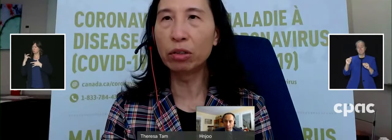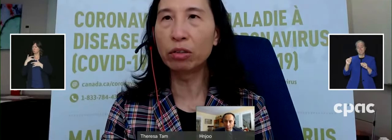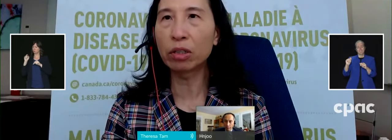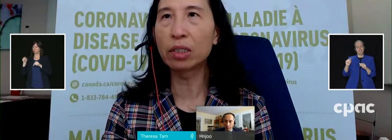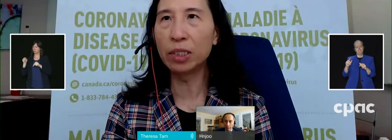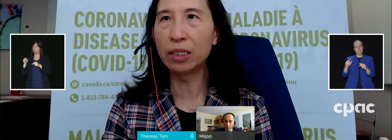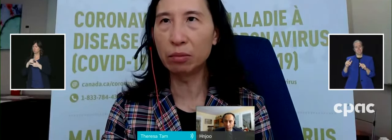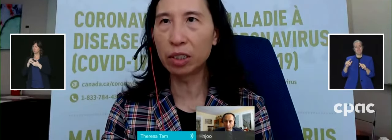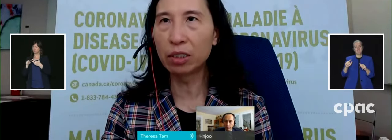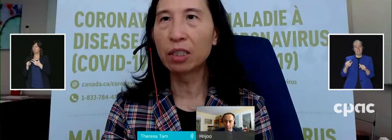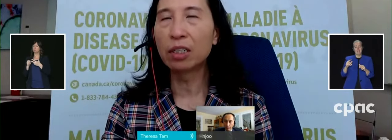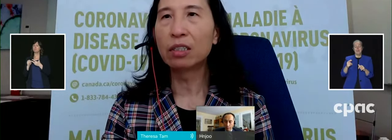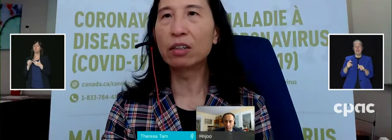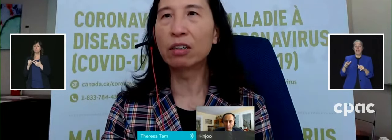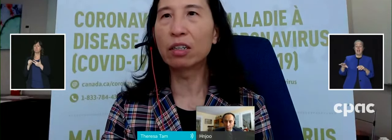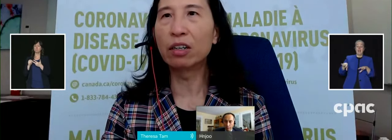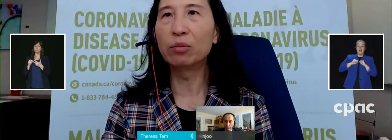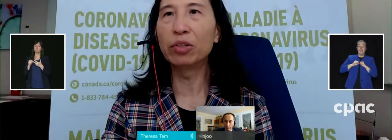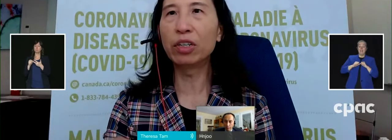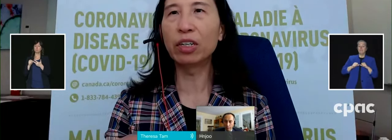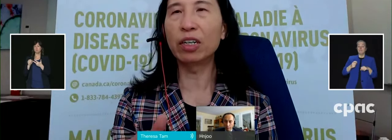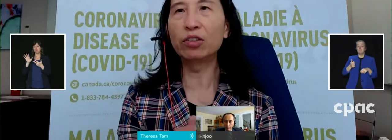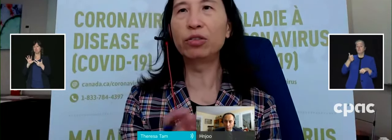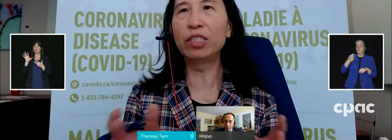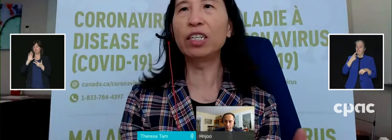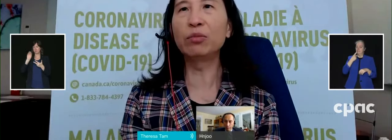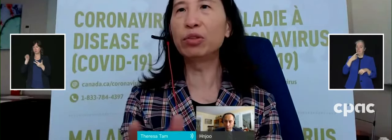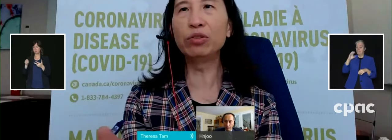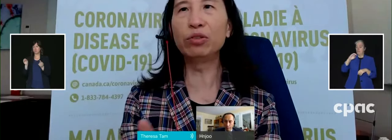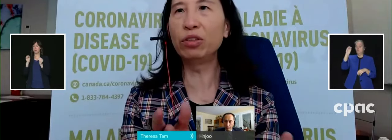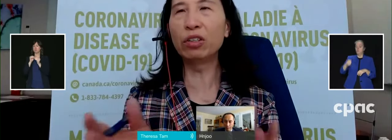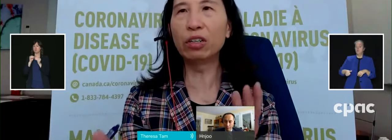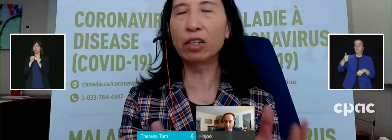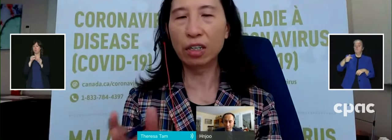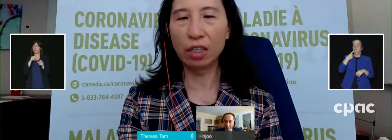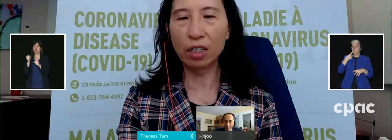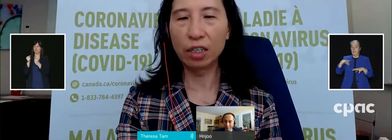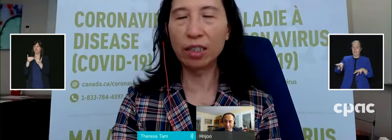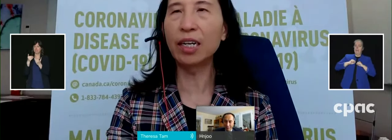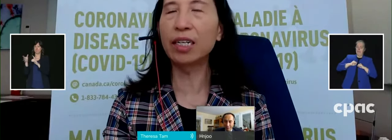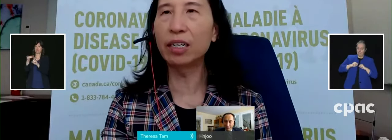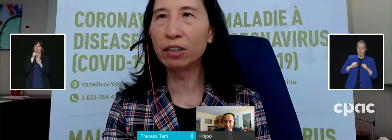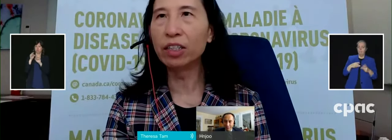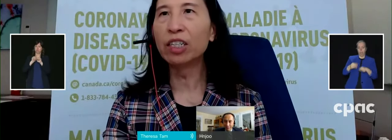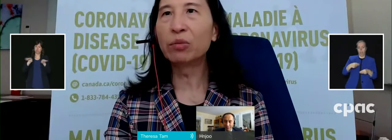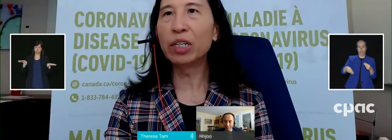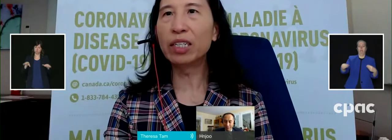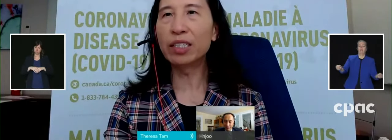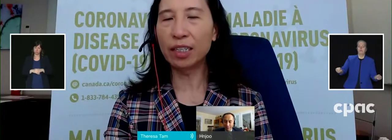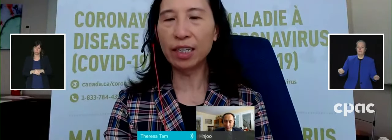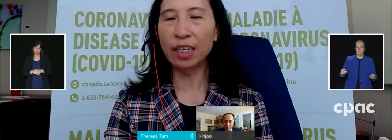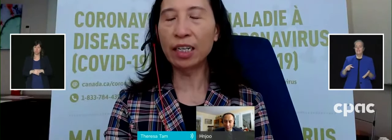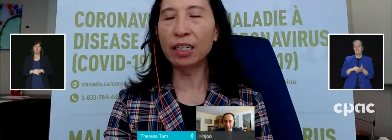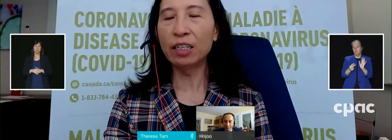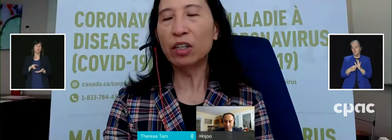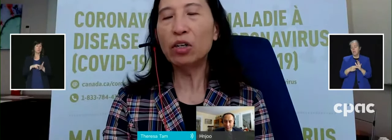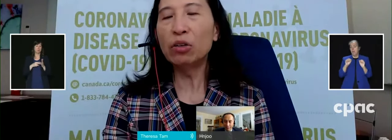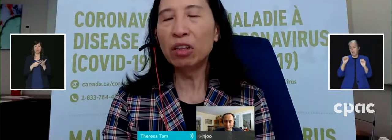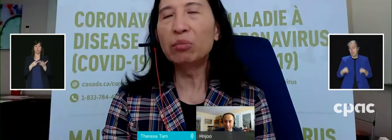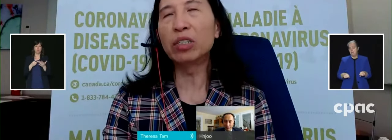50% plus transmissibles. Donc, on peut ajouter plusieurs scénarios, mais